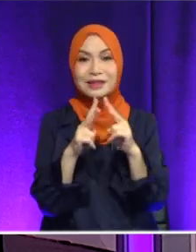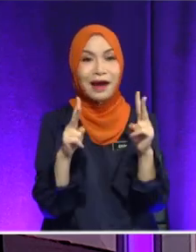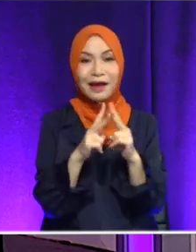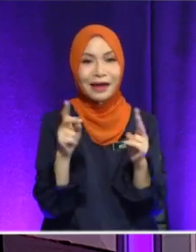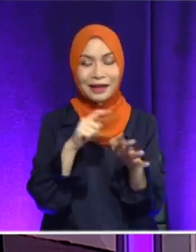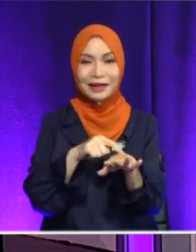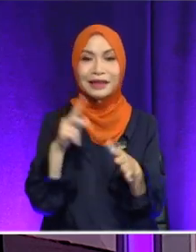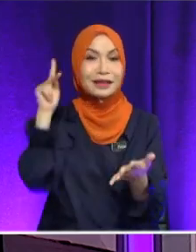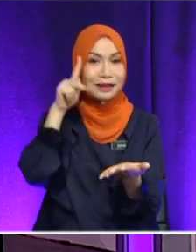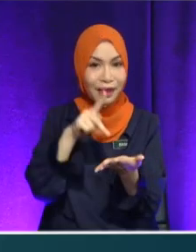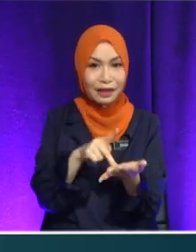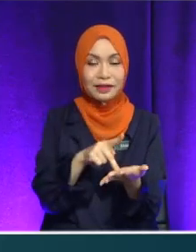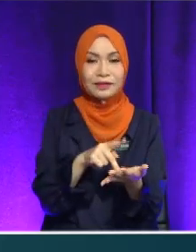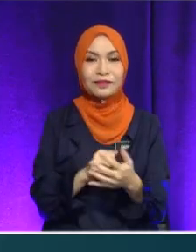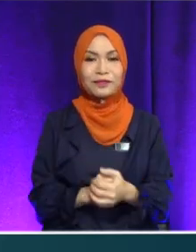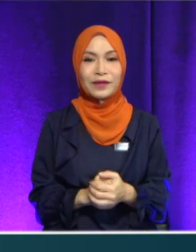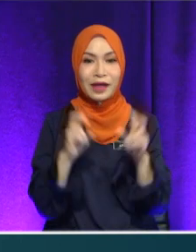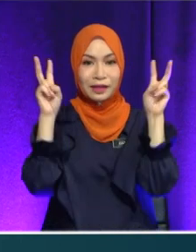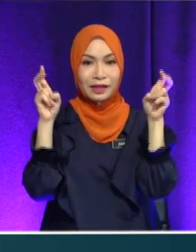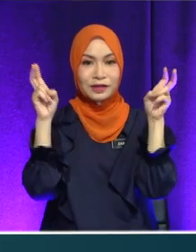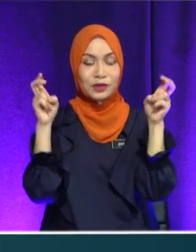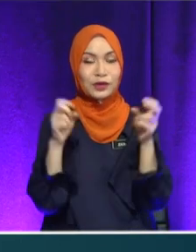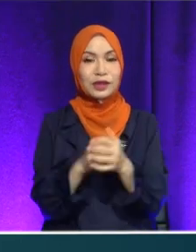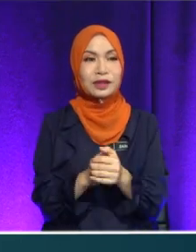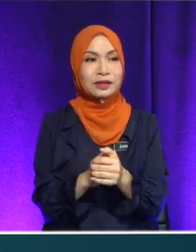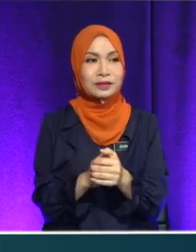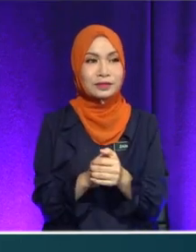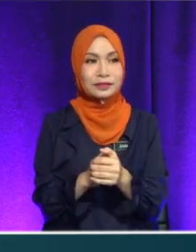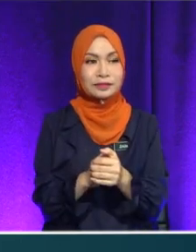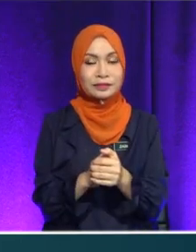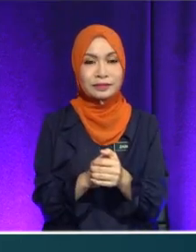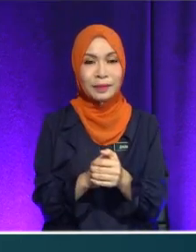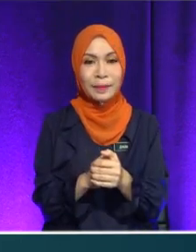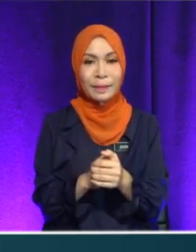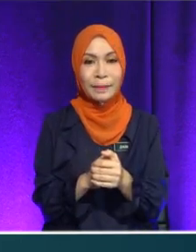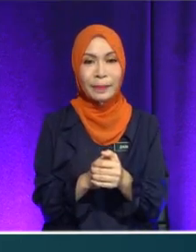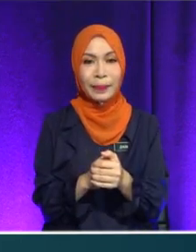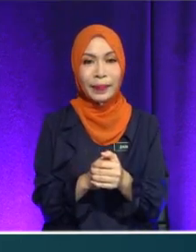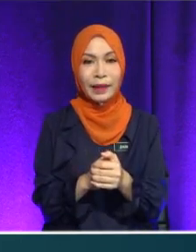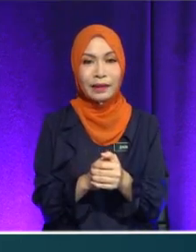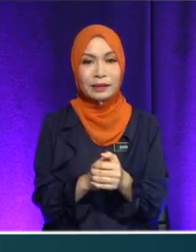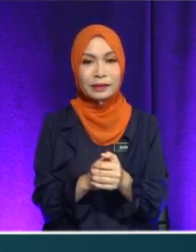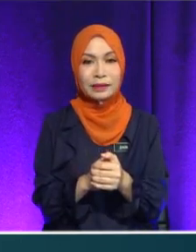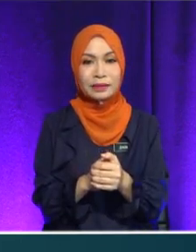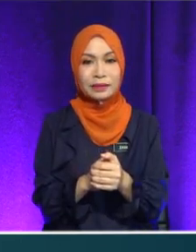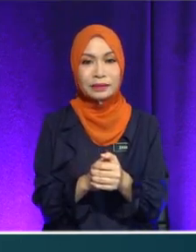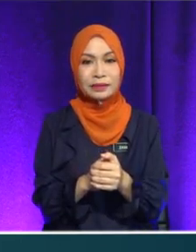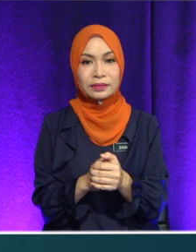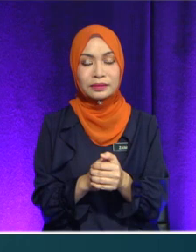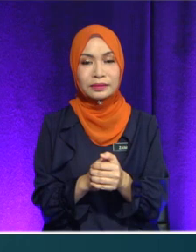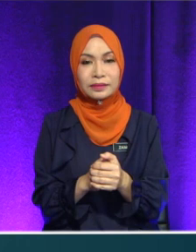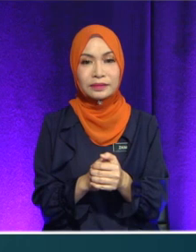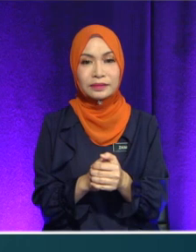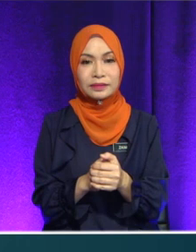atau lukisan ini tajuk lukisan ini adalah the scene boneka adalah 183 dan dihasilkan dengan cat minyak